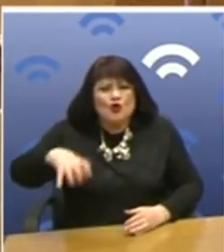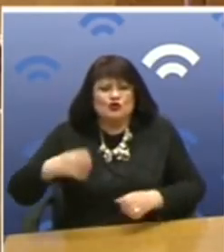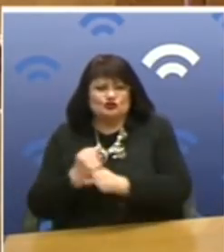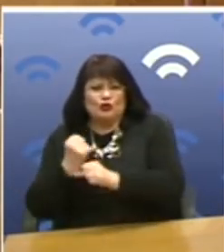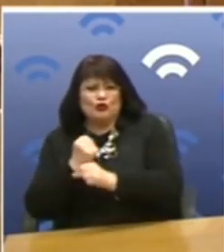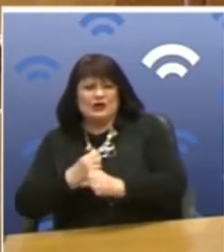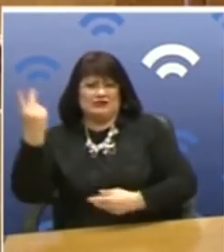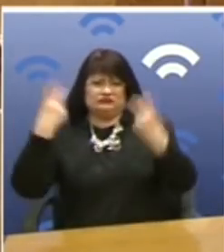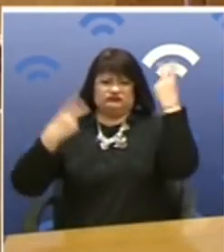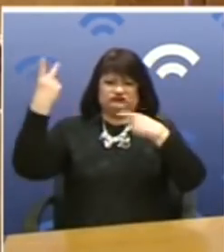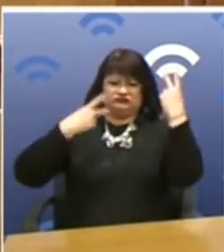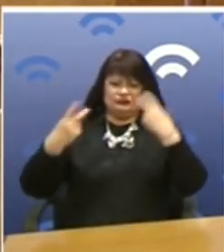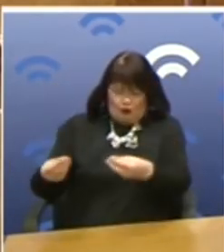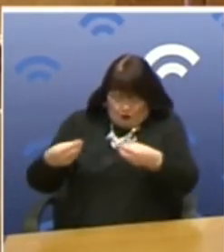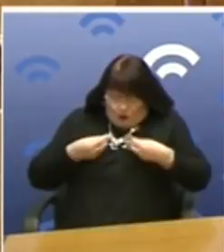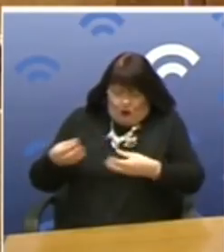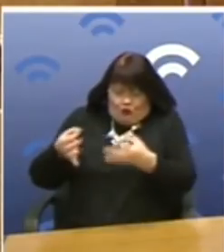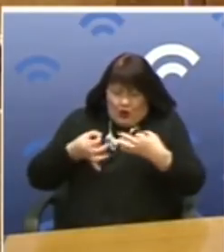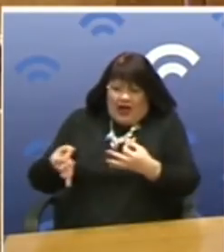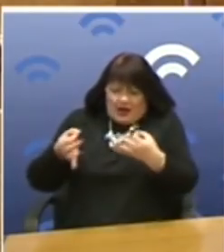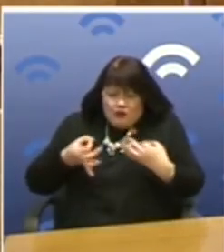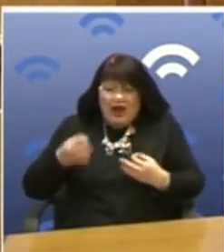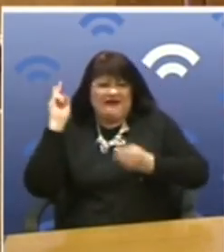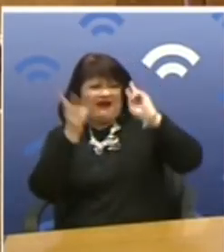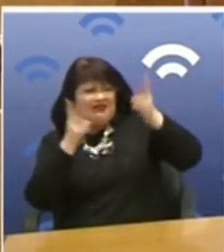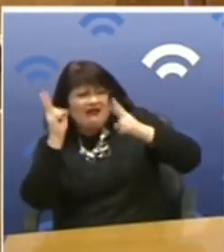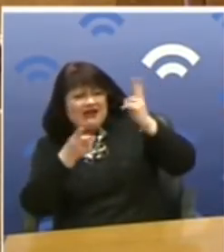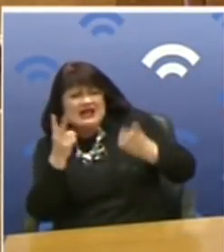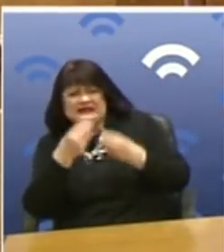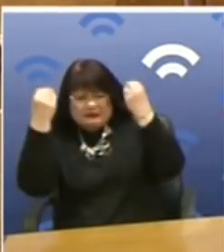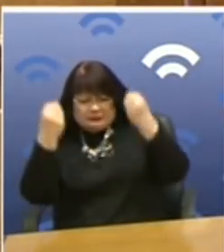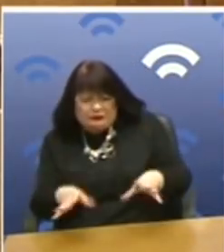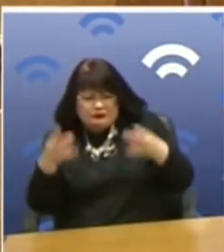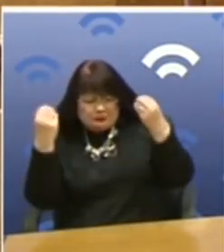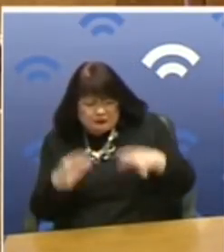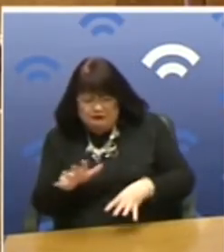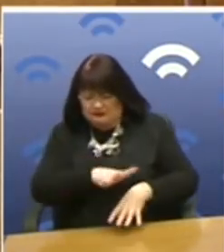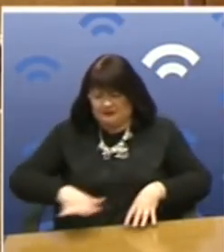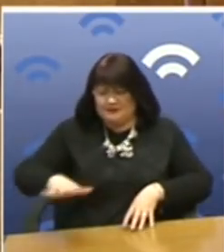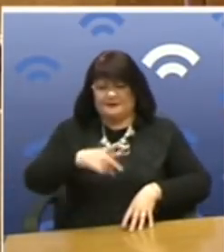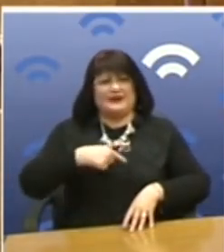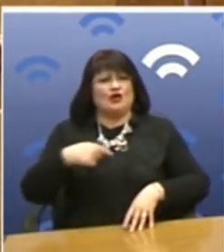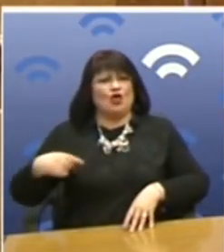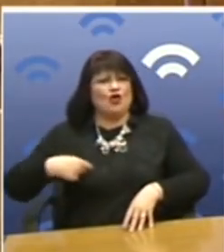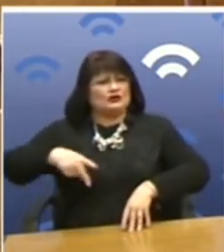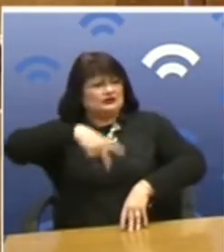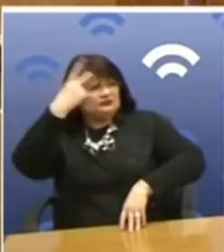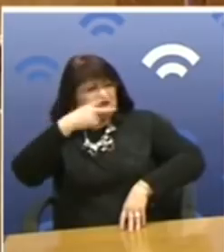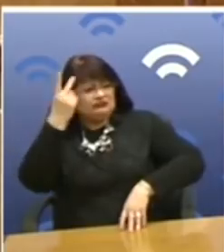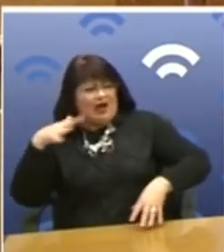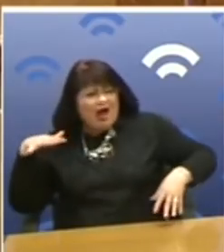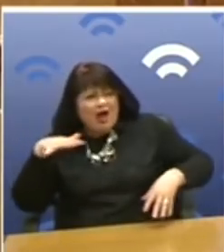καταγγέλουν καθημερινά αυτές τις άθλιες συνθήκες εργασίας, τις πάσης φύσεως εργοδοτικές πρακτικές,